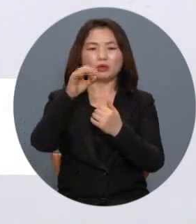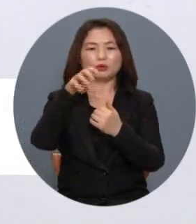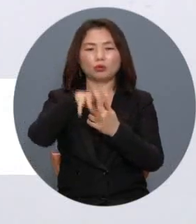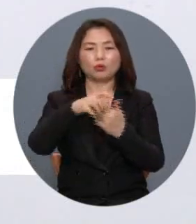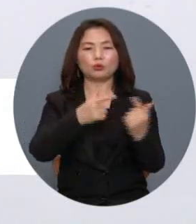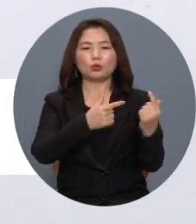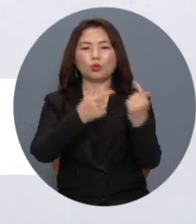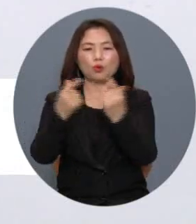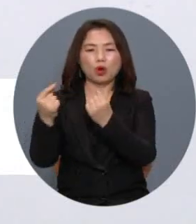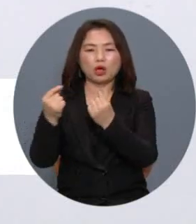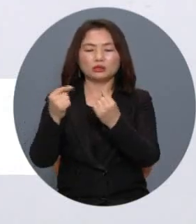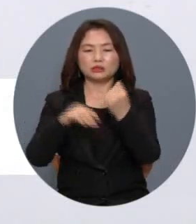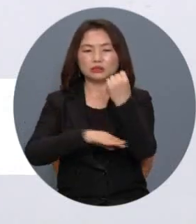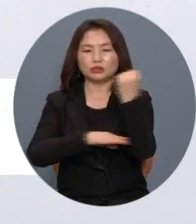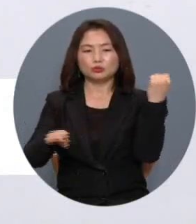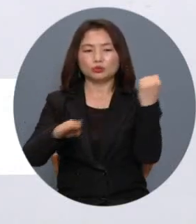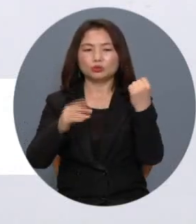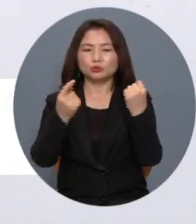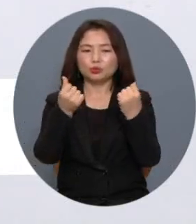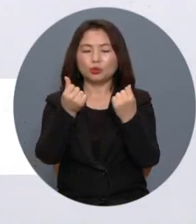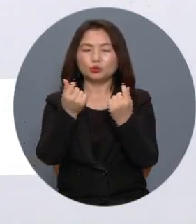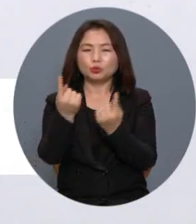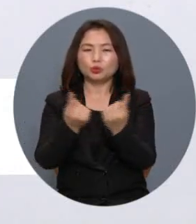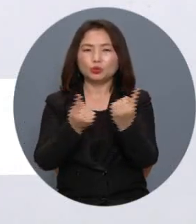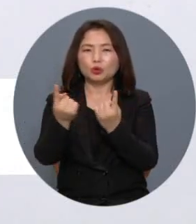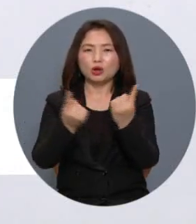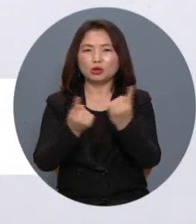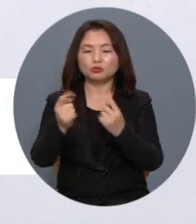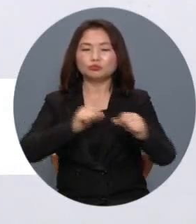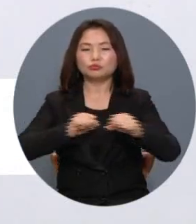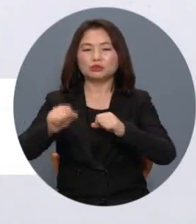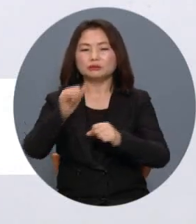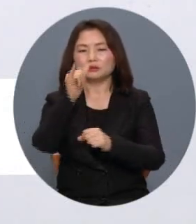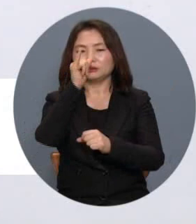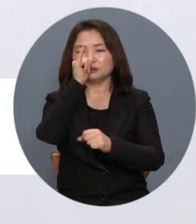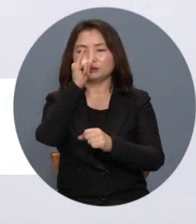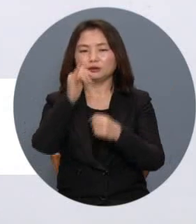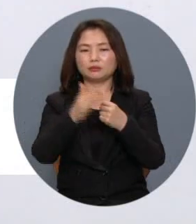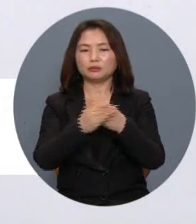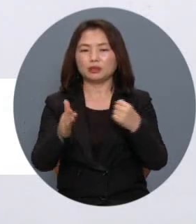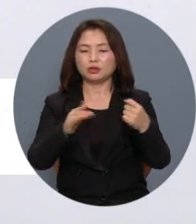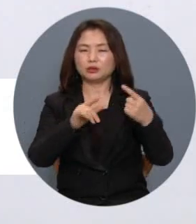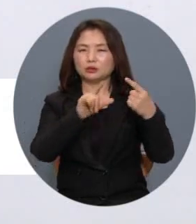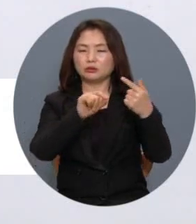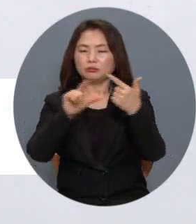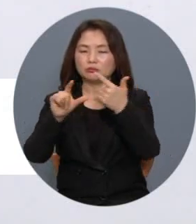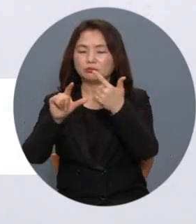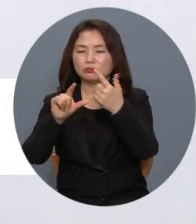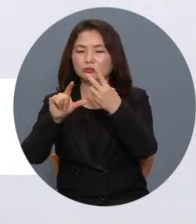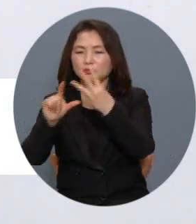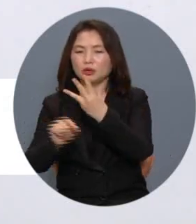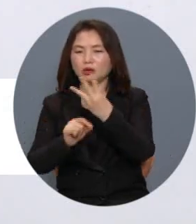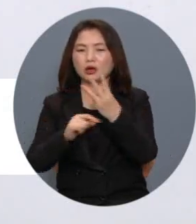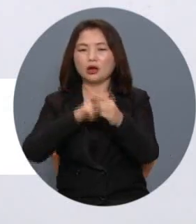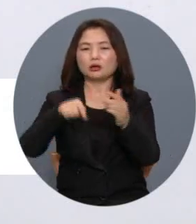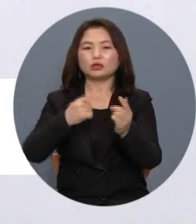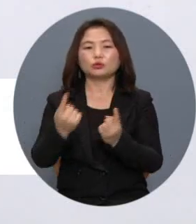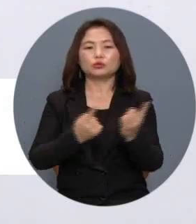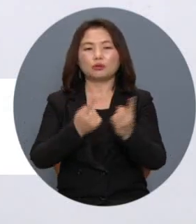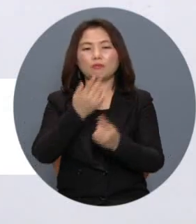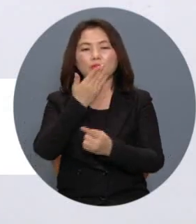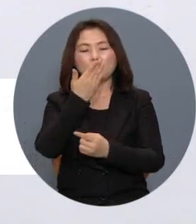일괄적으로 통제하던 선을 조금 조정할 분위기가 움직임이 있어요. 아마 상반기 1분기 안에 조정될 것으로